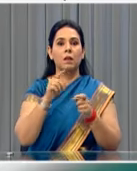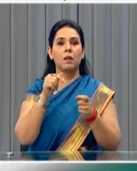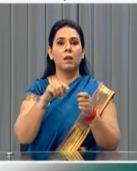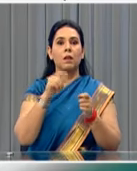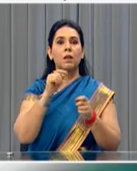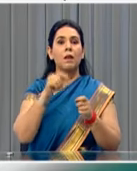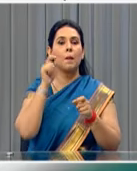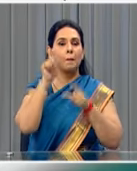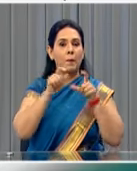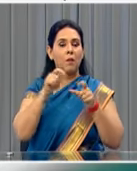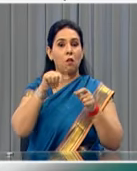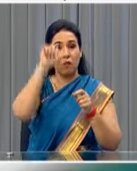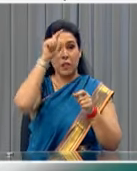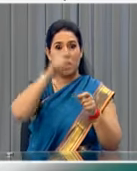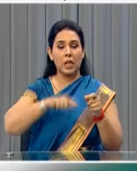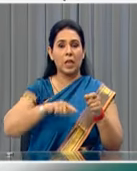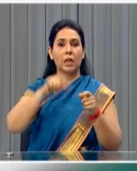देशवासियों के